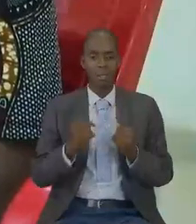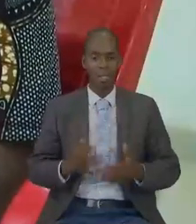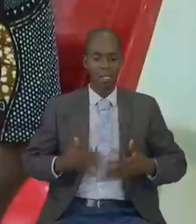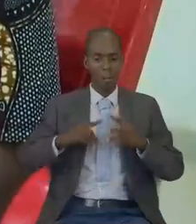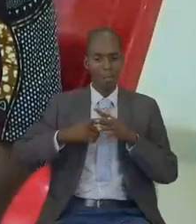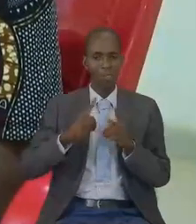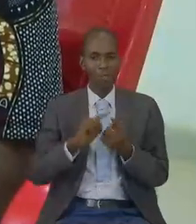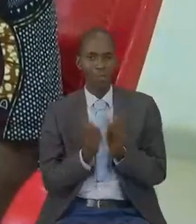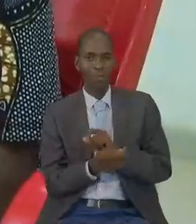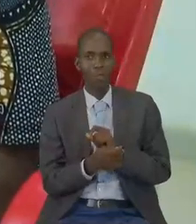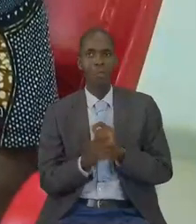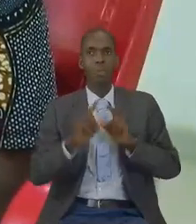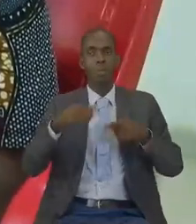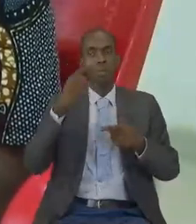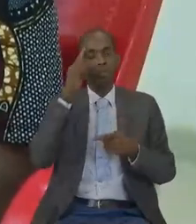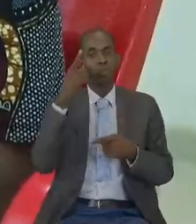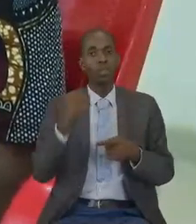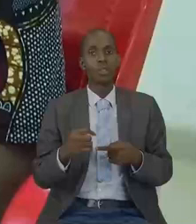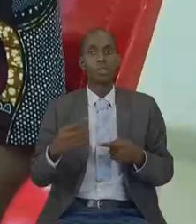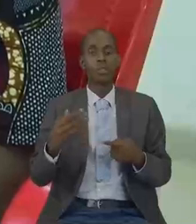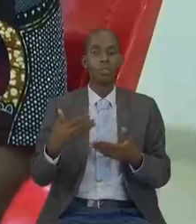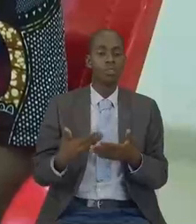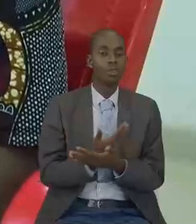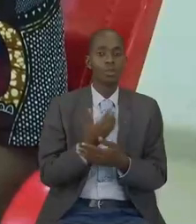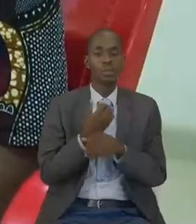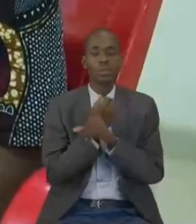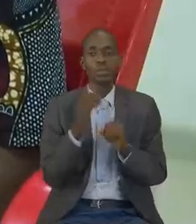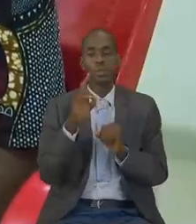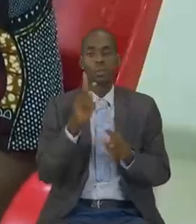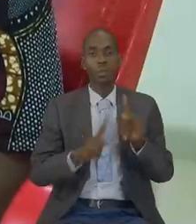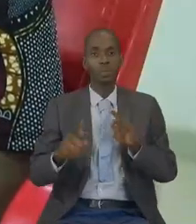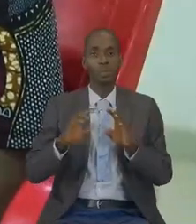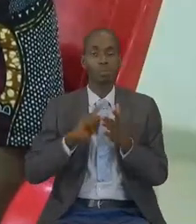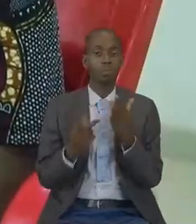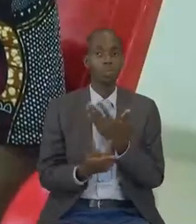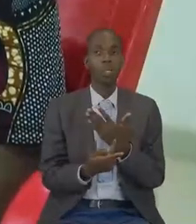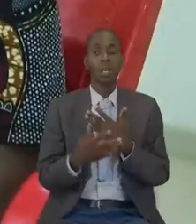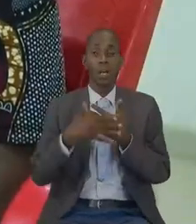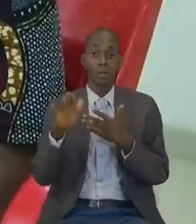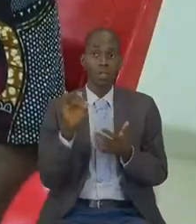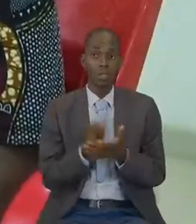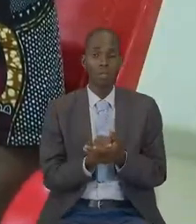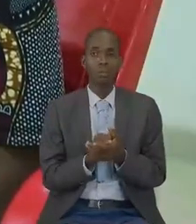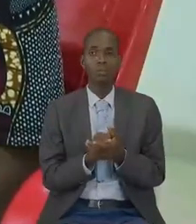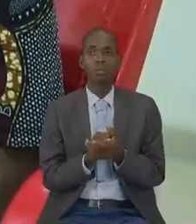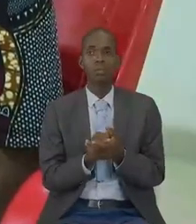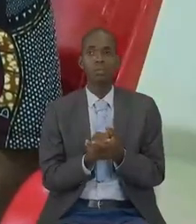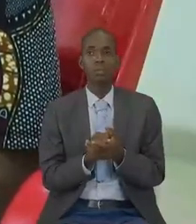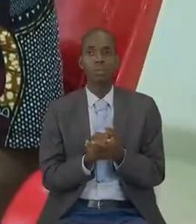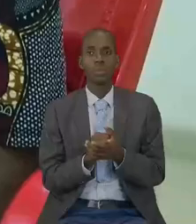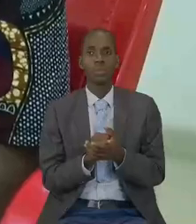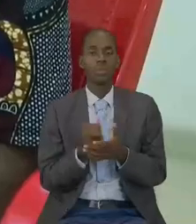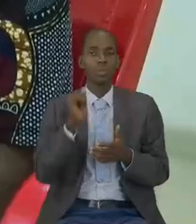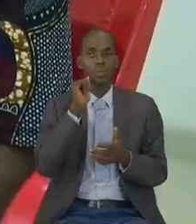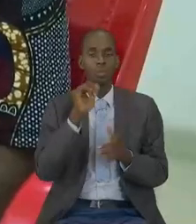formulaire. Comme ça, ma vie a commencé à changer. J'étais allé à la cour des convertis. Après ça, on a demandé